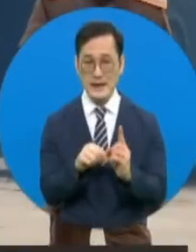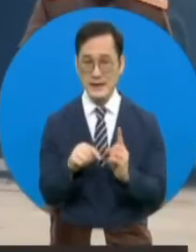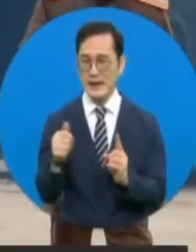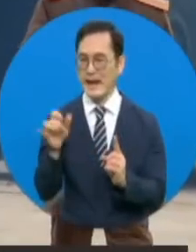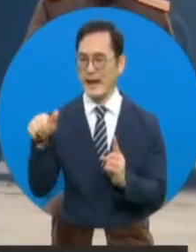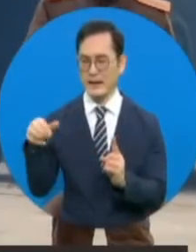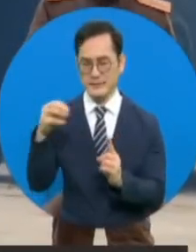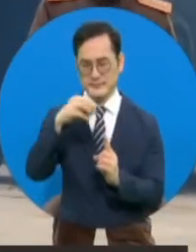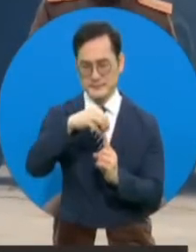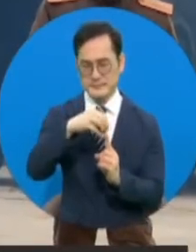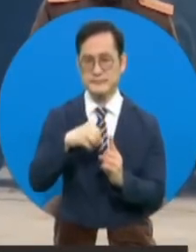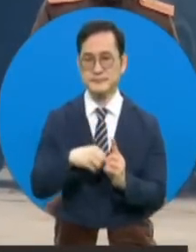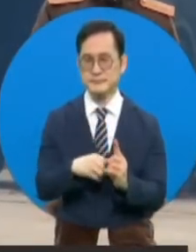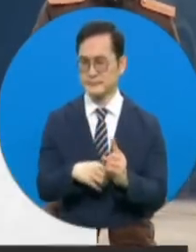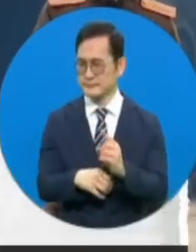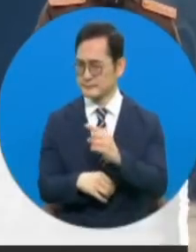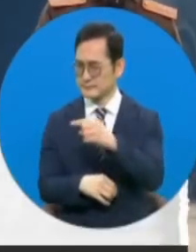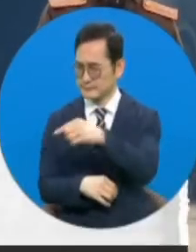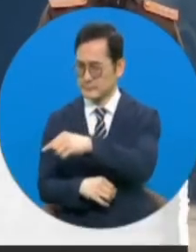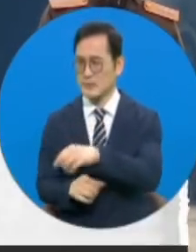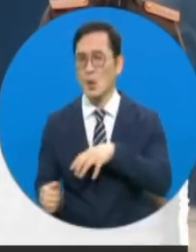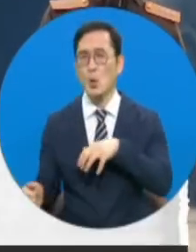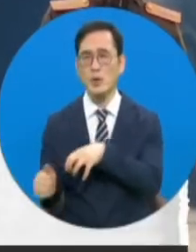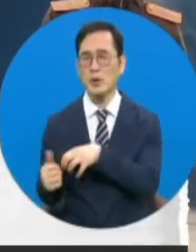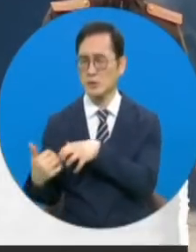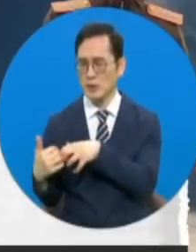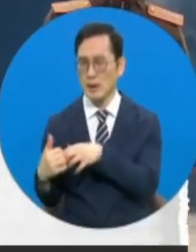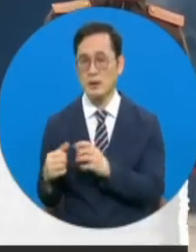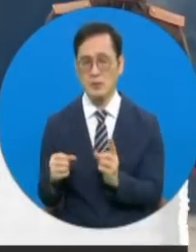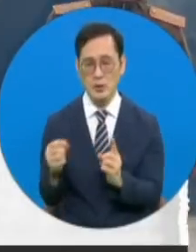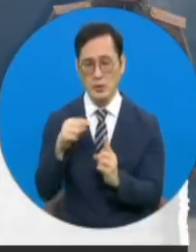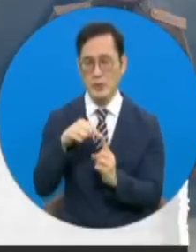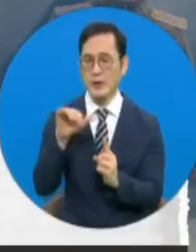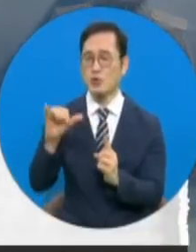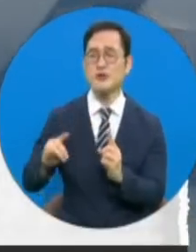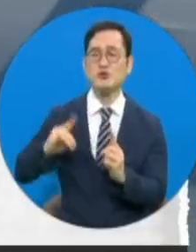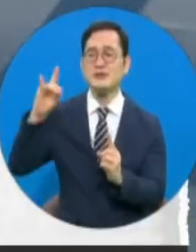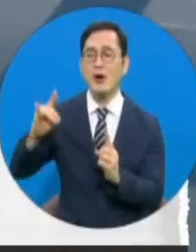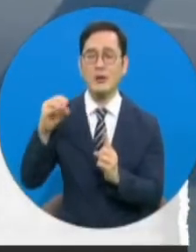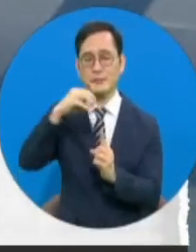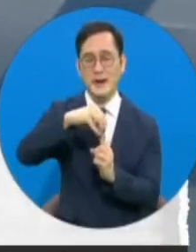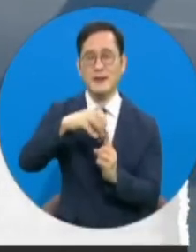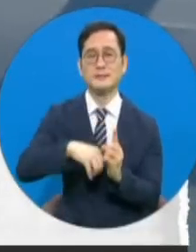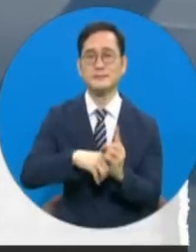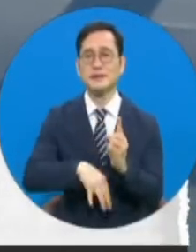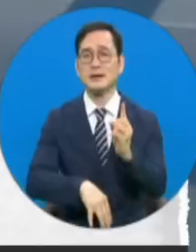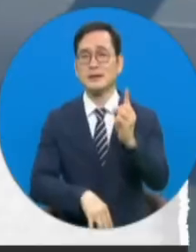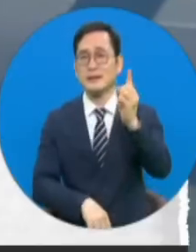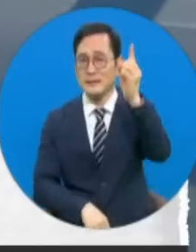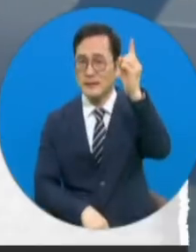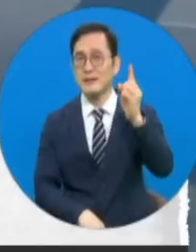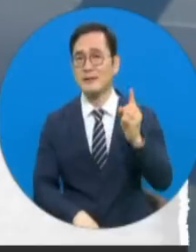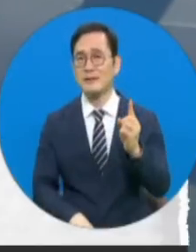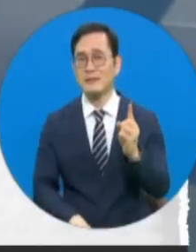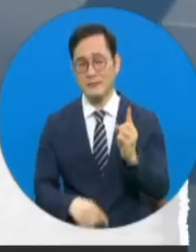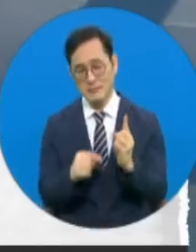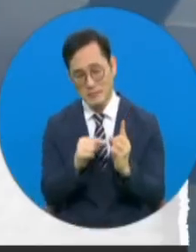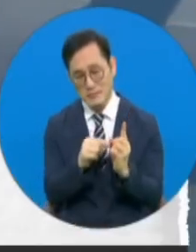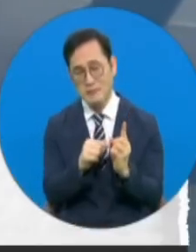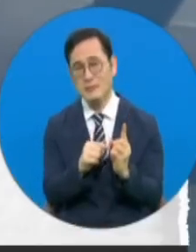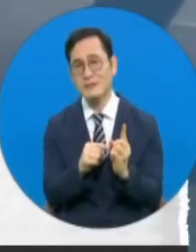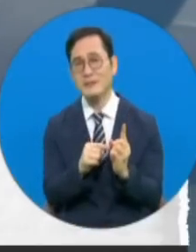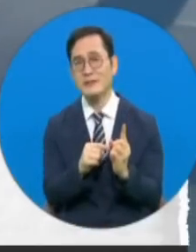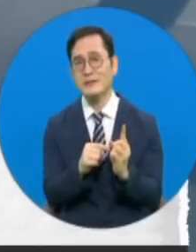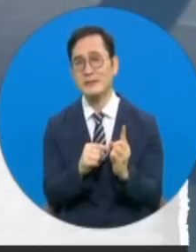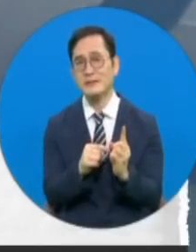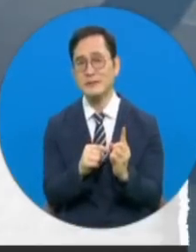사실 icbm과 우주박사를 로켓이란 것이 기본적인 기능은 같거든요 말씀하신 것처럼 탄두 부분에